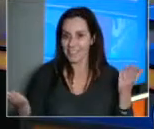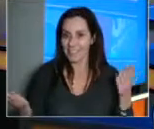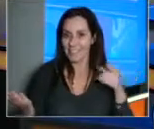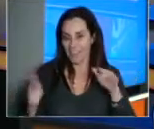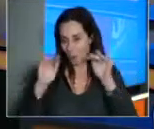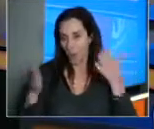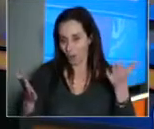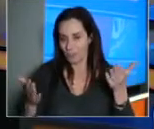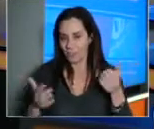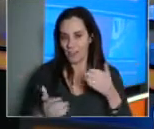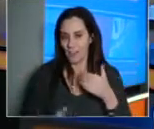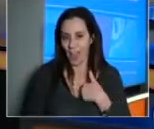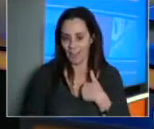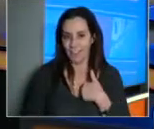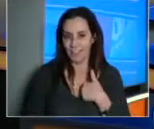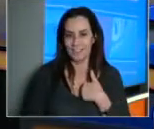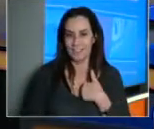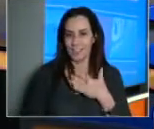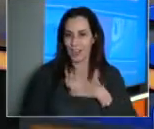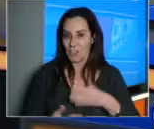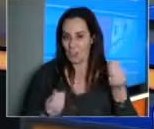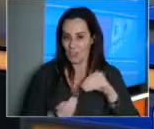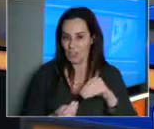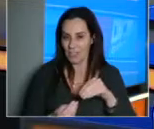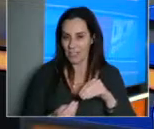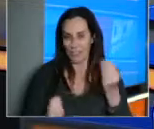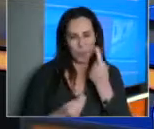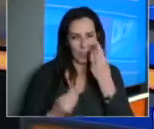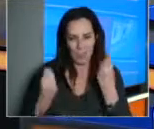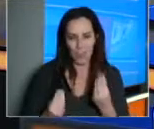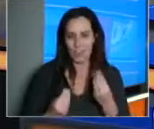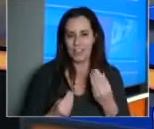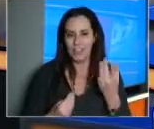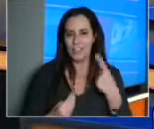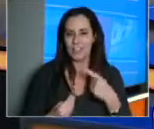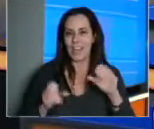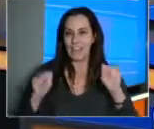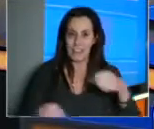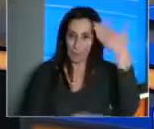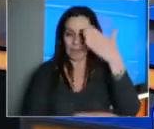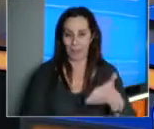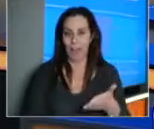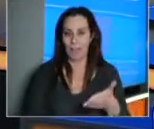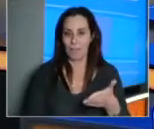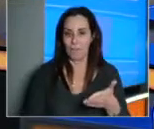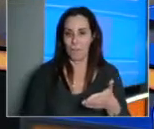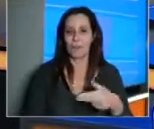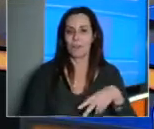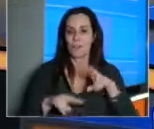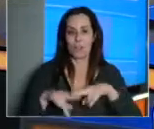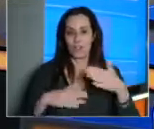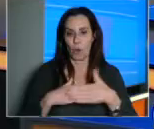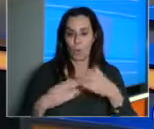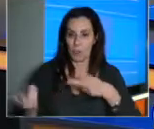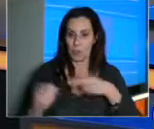זה הברכות של החג. דרך אגב, אני רציתי להוסיף עוד איזה שער פרחים קטן, מבחינתי זה הנשיא רובי ריבלין. שהשאיר את